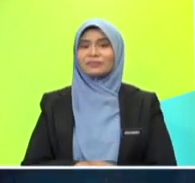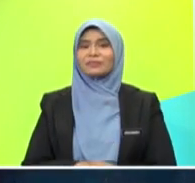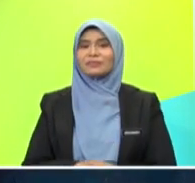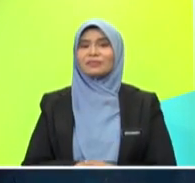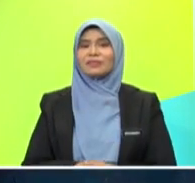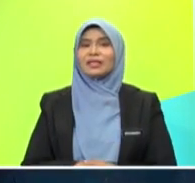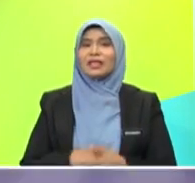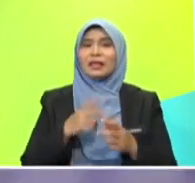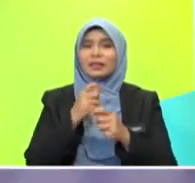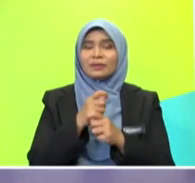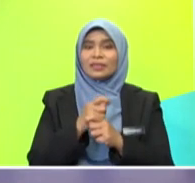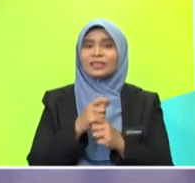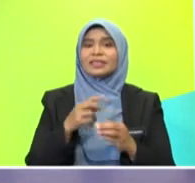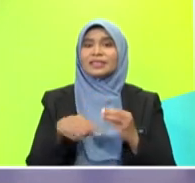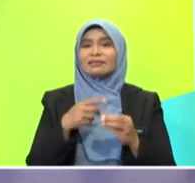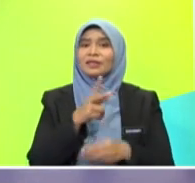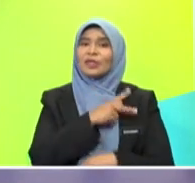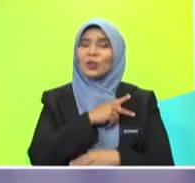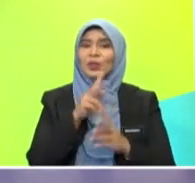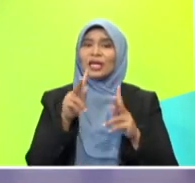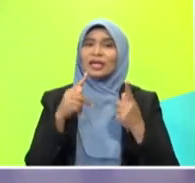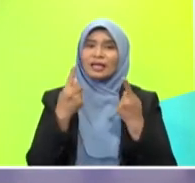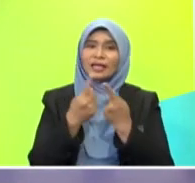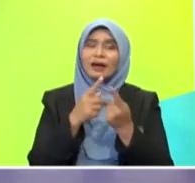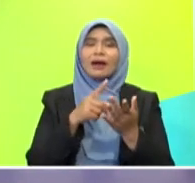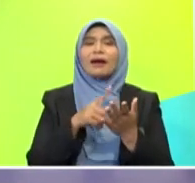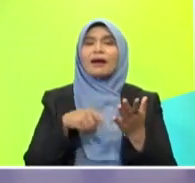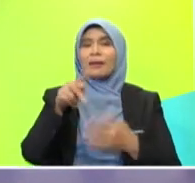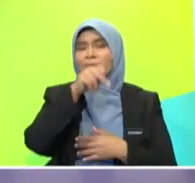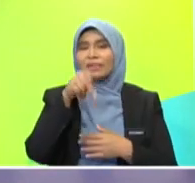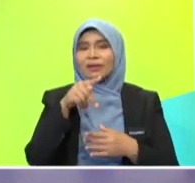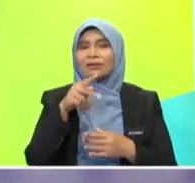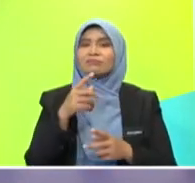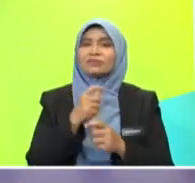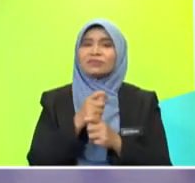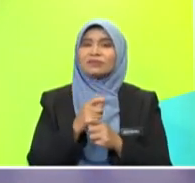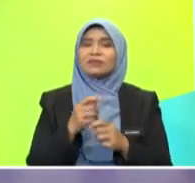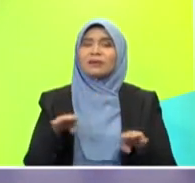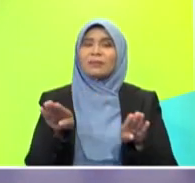tentang ketua kelas jadi Apakah peran sebagai